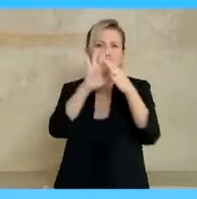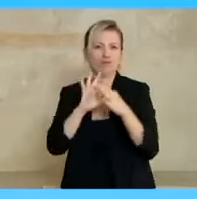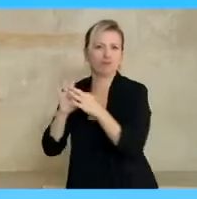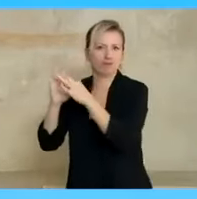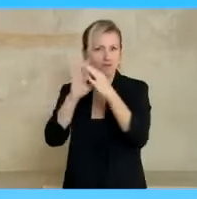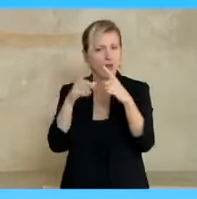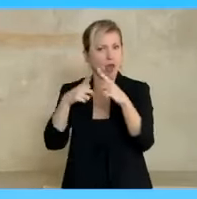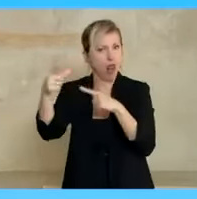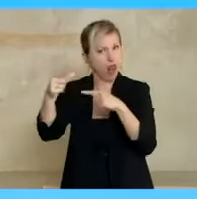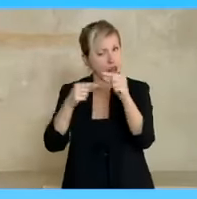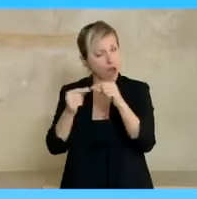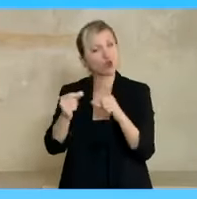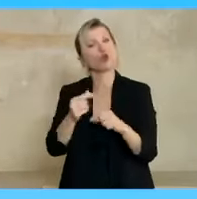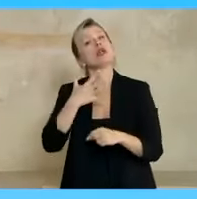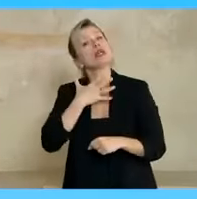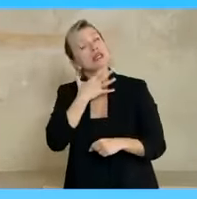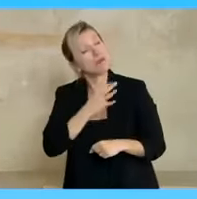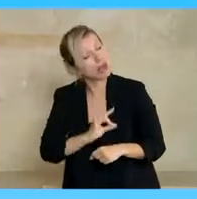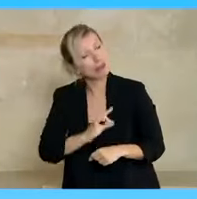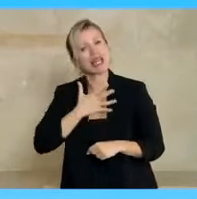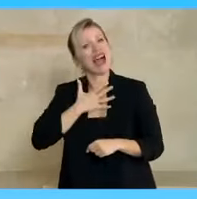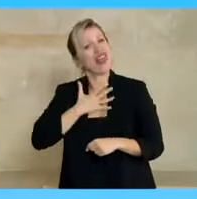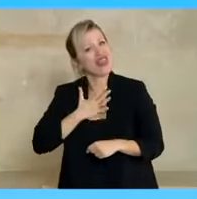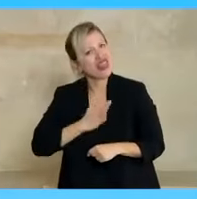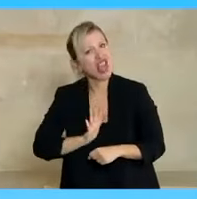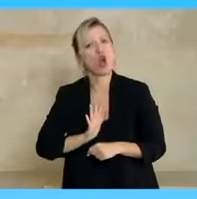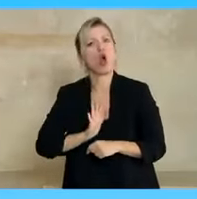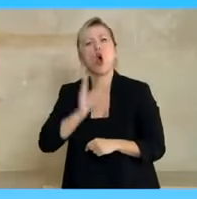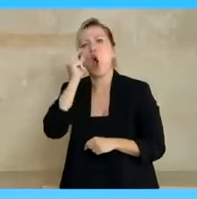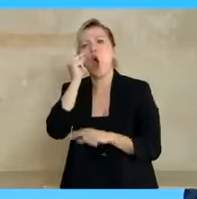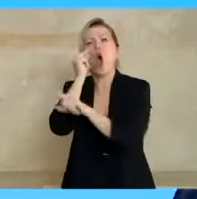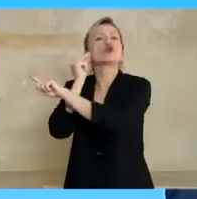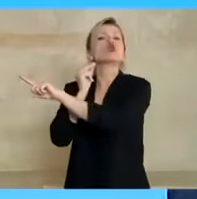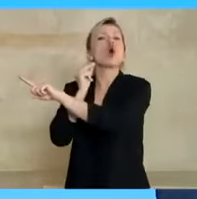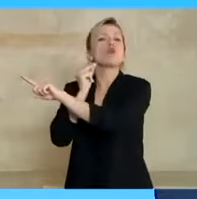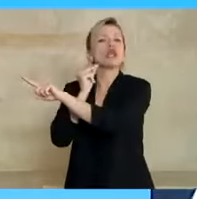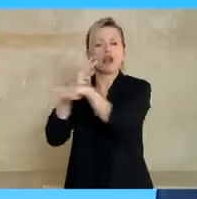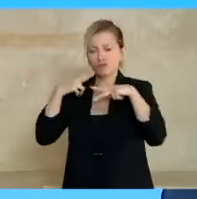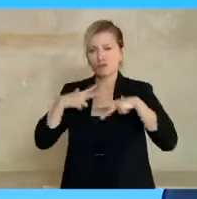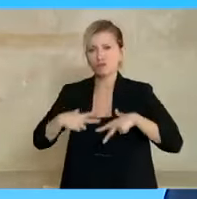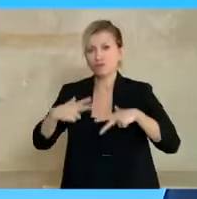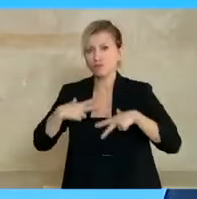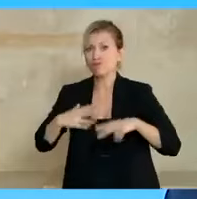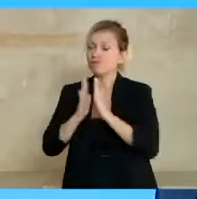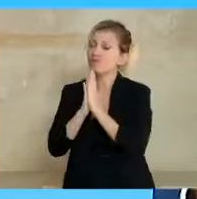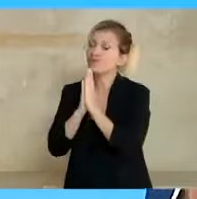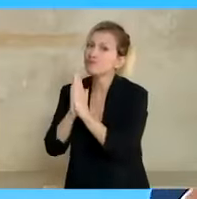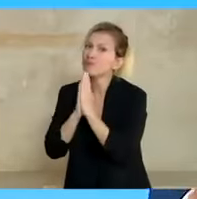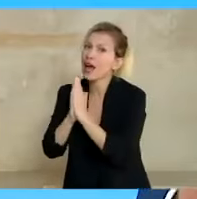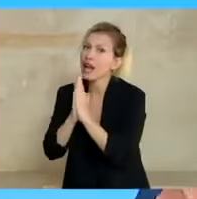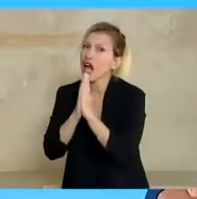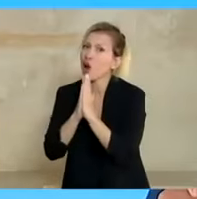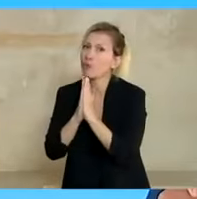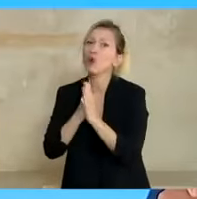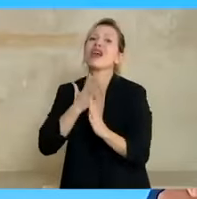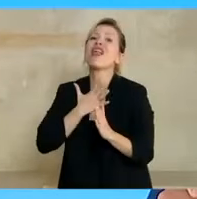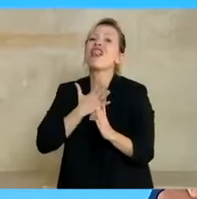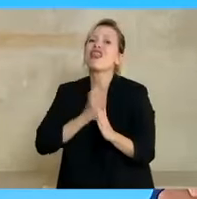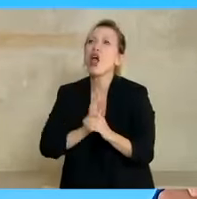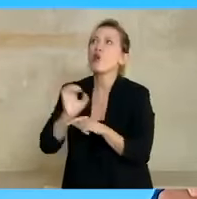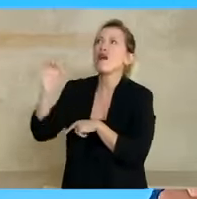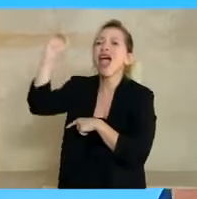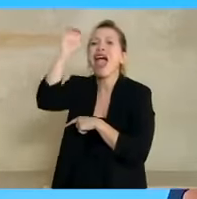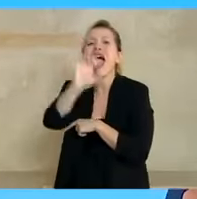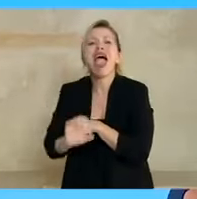ενθάρρυνα πράγματι την ηγεσία των Σκοπίων να μην θέσει σε κίνδυνο την ευρωπαϊκή πορεία την οποία η χώρα μας την έχει στηρίξει και το